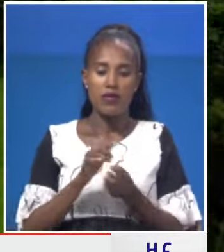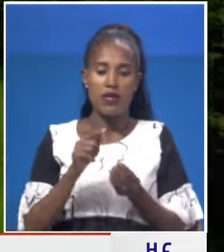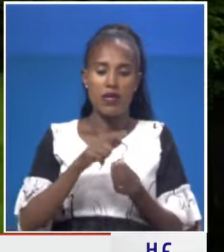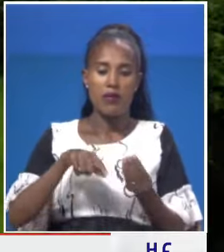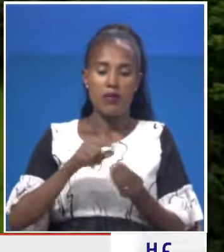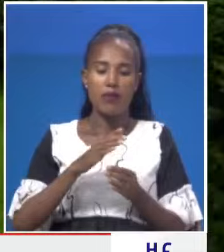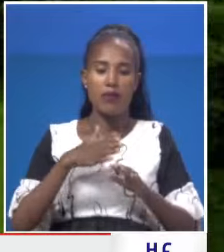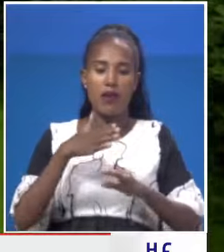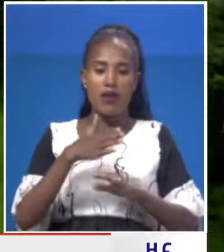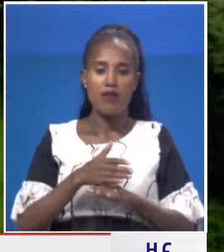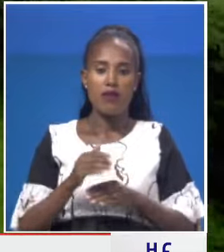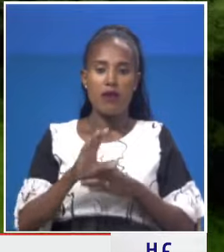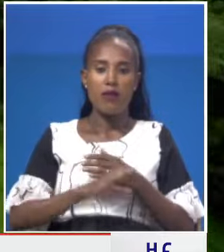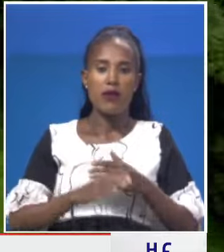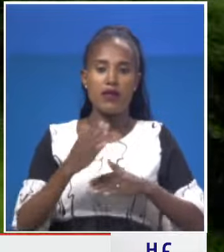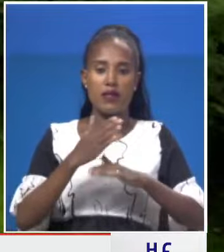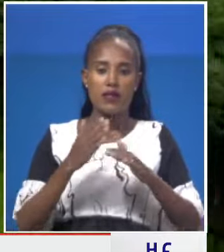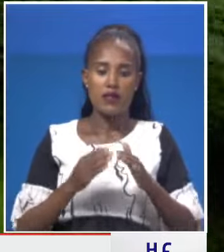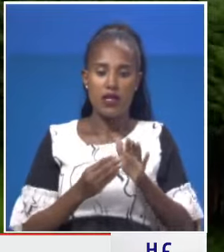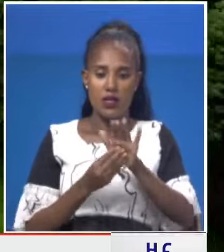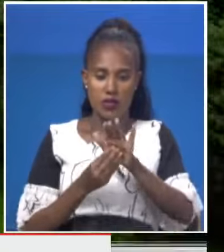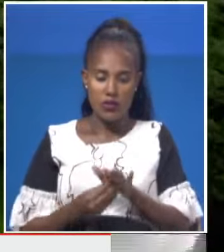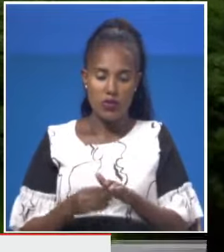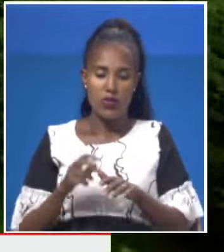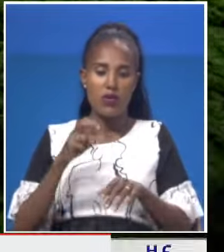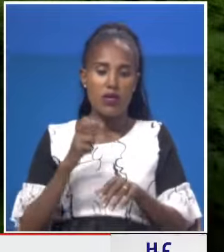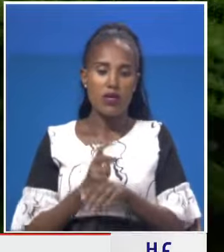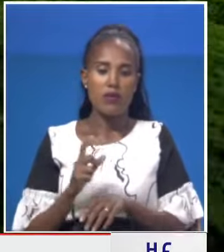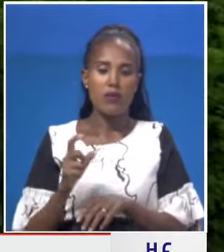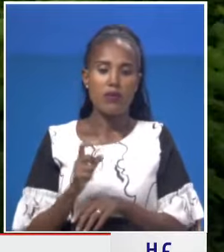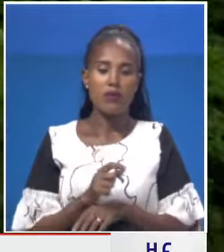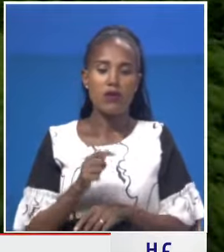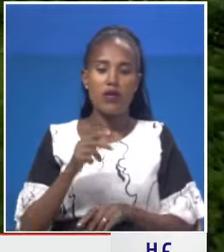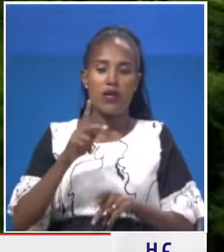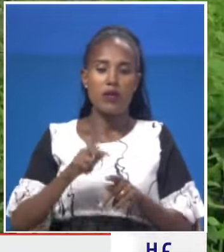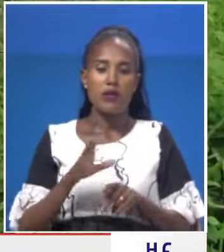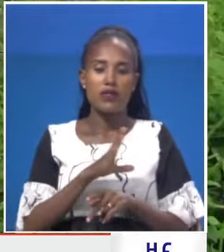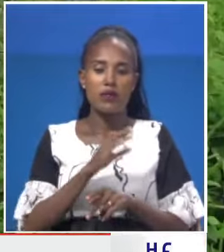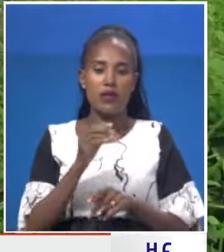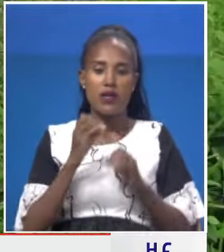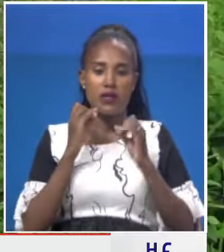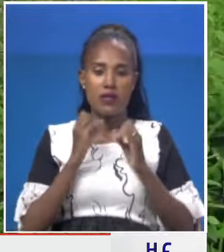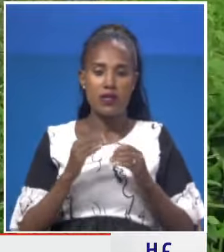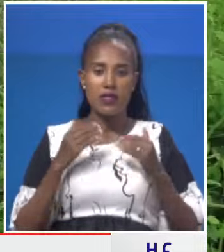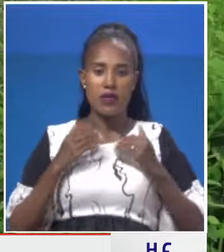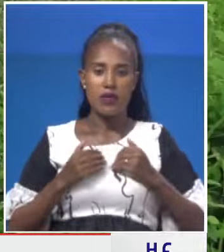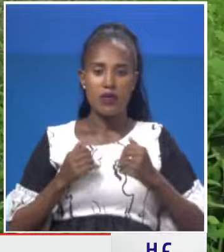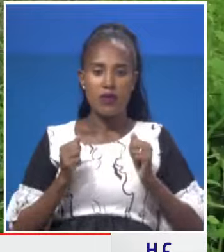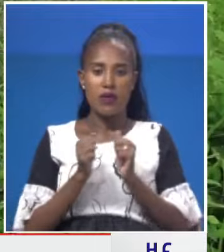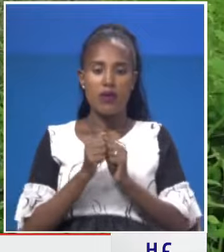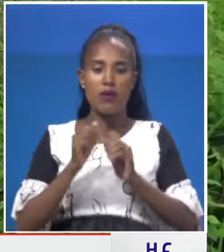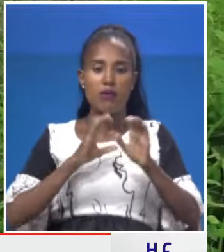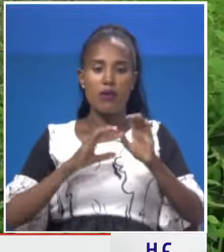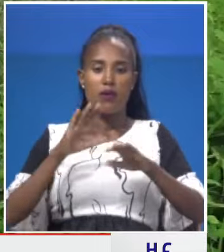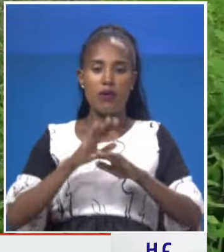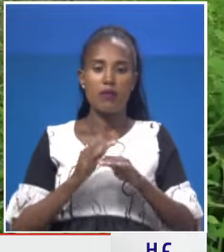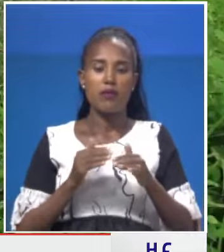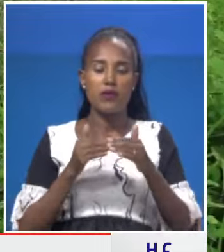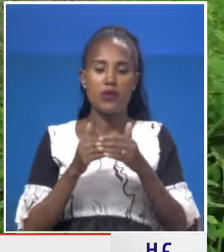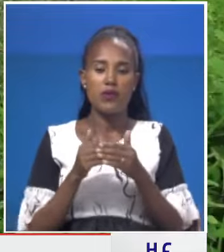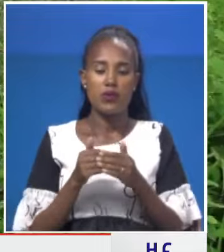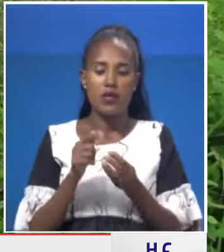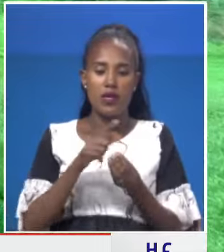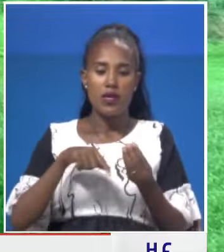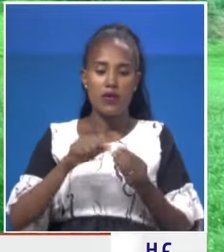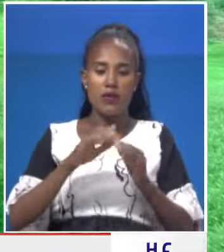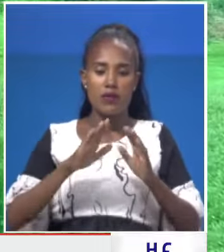ባለፈ በሀገር ደረጃ ተጽዕኖ ከባድ መሆኑን ከህብረተሰቡና ከጸጥታ ኃይሉ ጋር መግባባት ላይ በመደረሱ የአካባቢውን